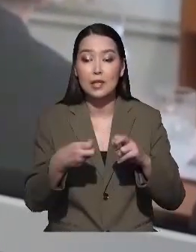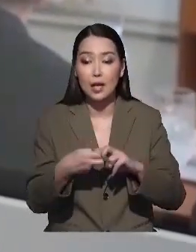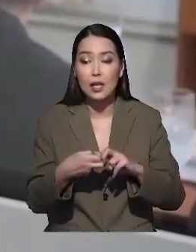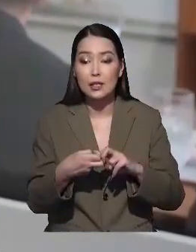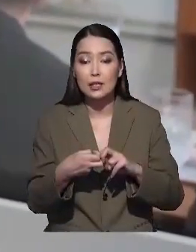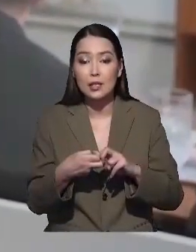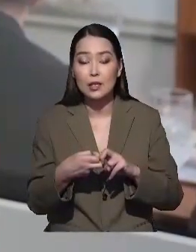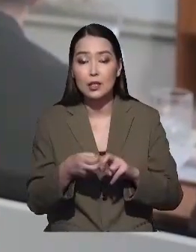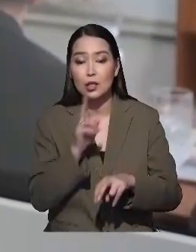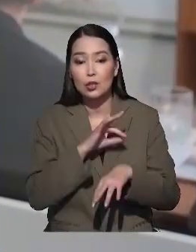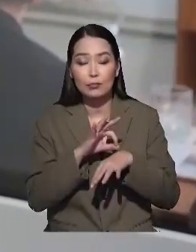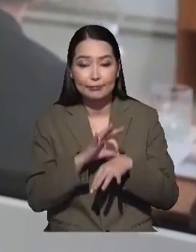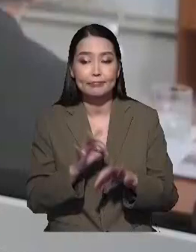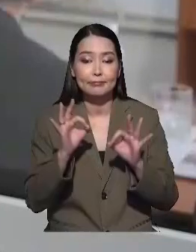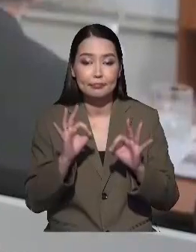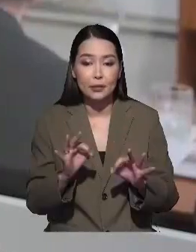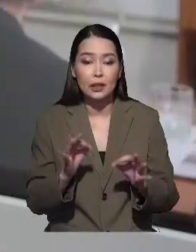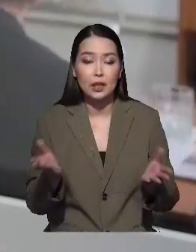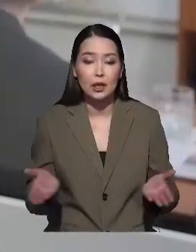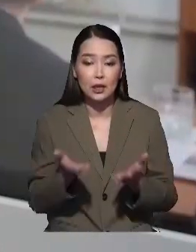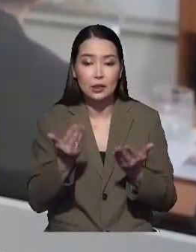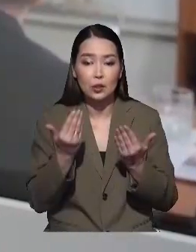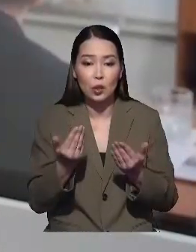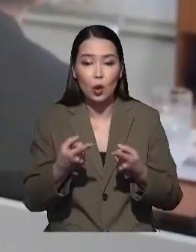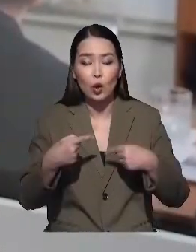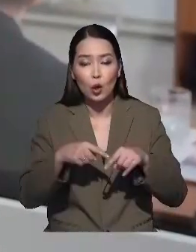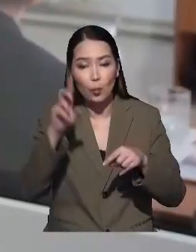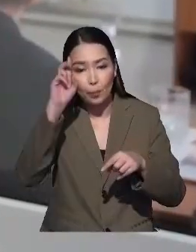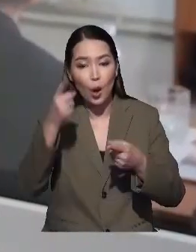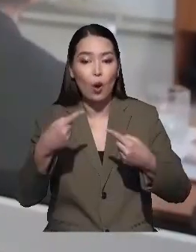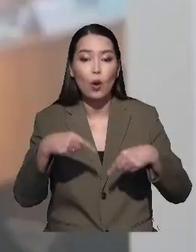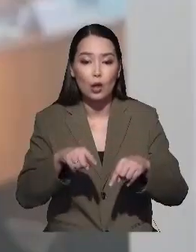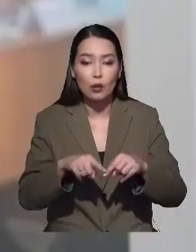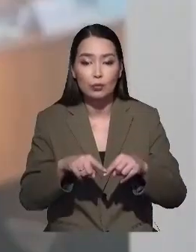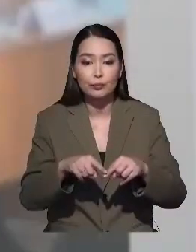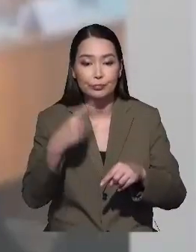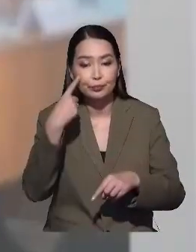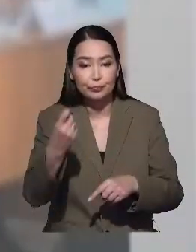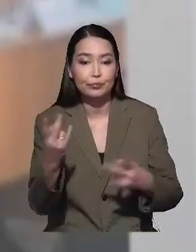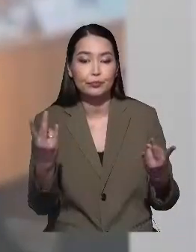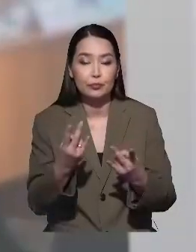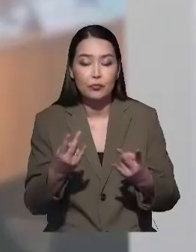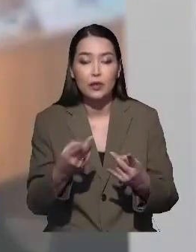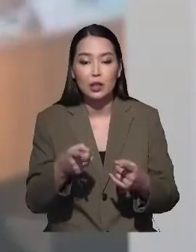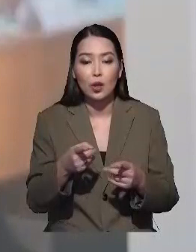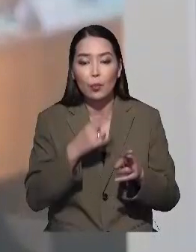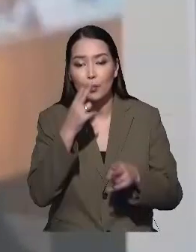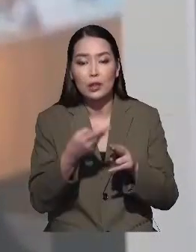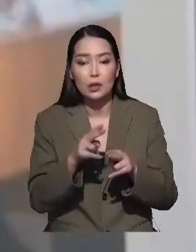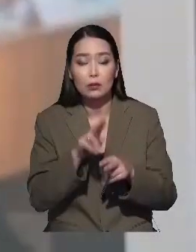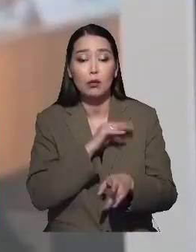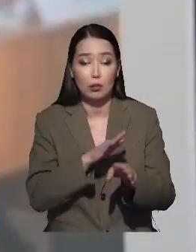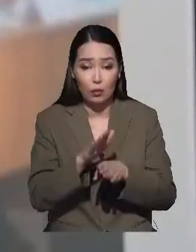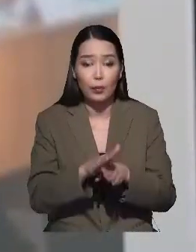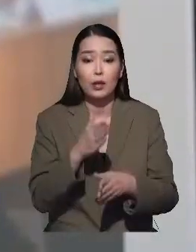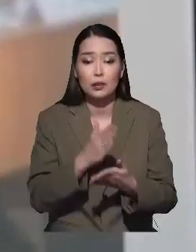тиісті деңгейде көтеріп, құзырлы мемлекеттік органдарға жеткізу. Көтерілген мәселелер бойынша жұмыстар атқарылып жатыр.